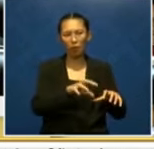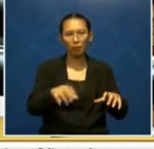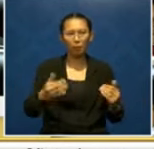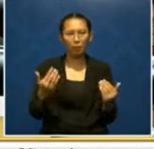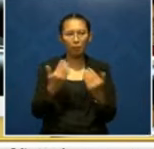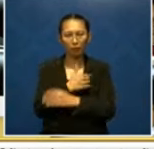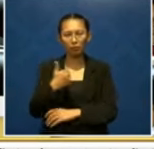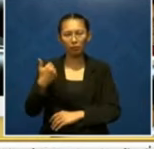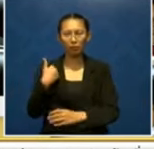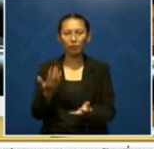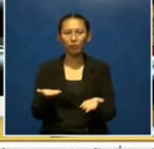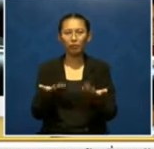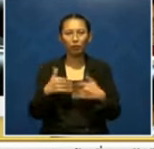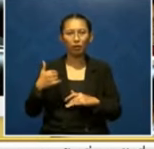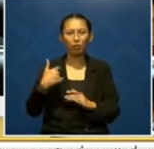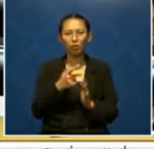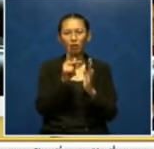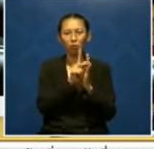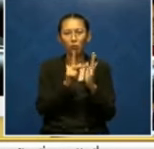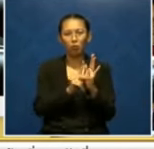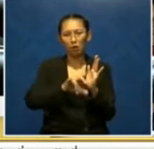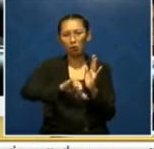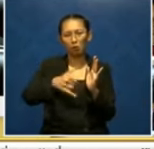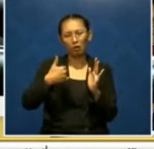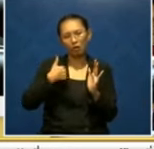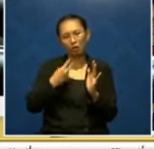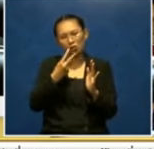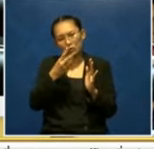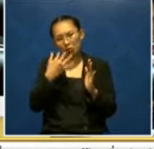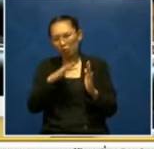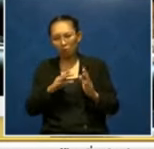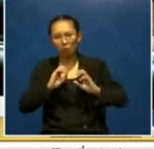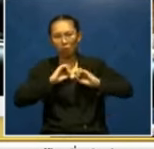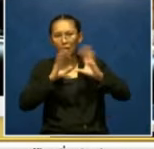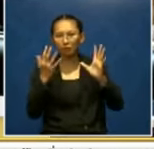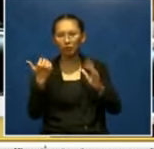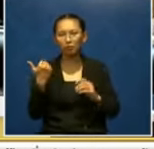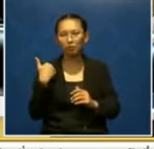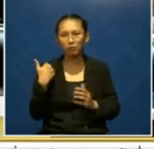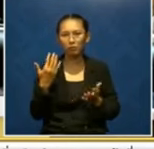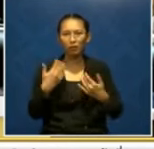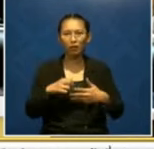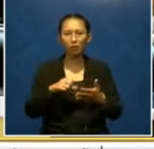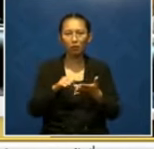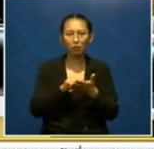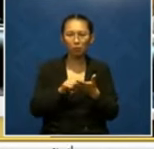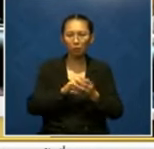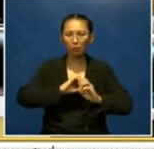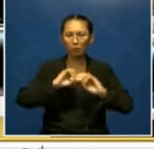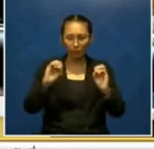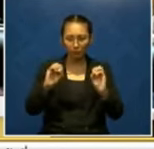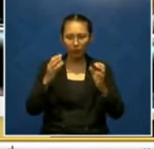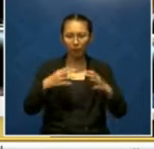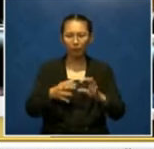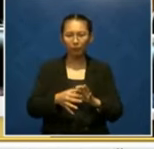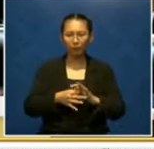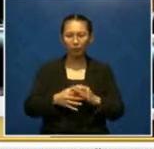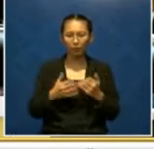ไปรวมถึงตัวบทกฎหมายบางตัวก็ยังล้าสมัยและไม่ชัดเจนไม่ได้ปรับปรุงให้ทันกับยุคสมัยปั